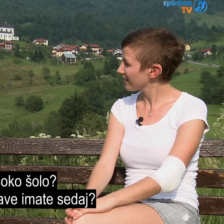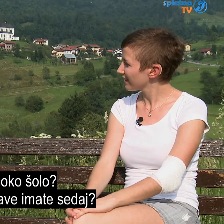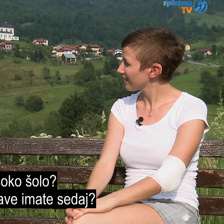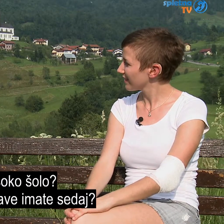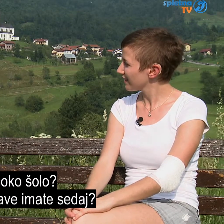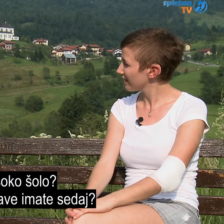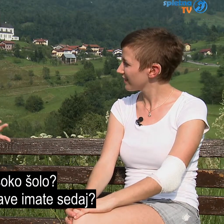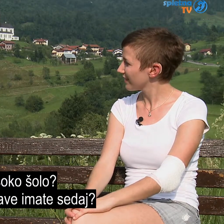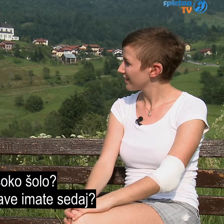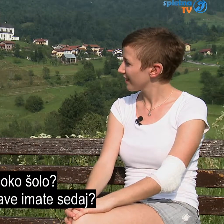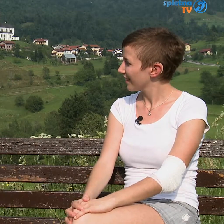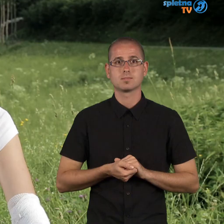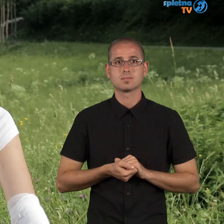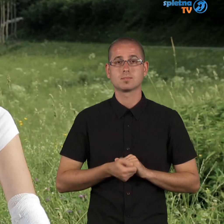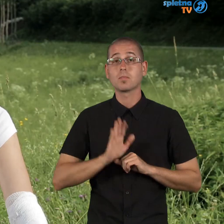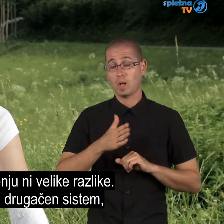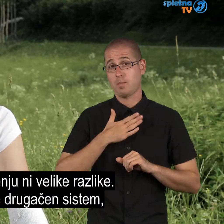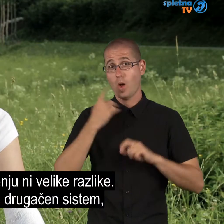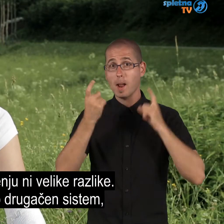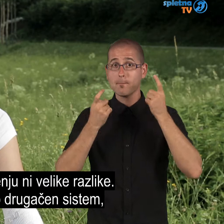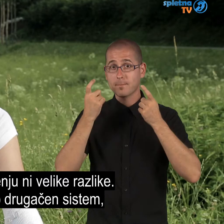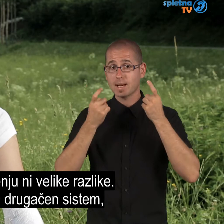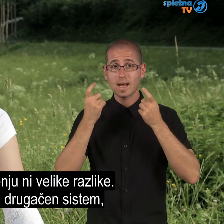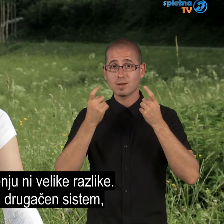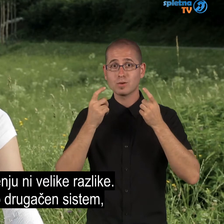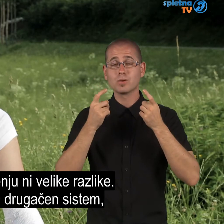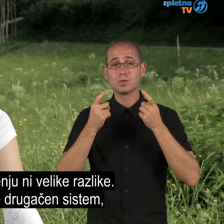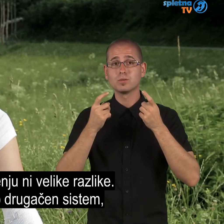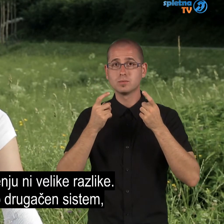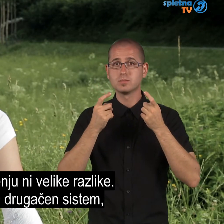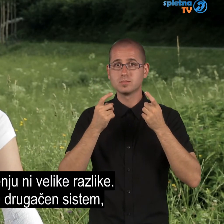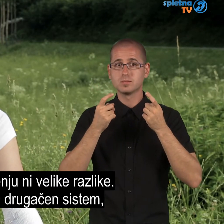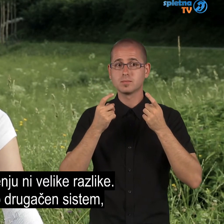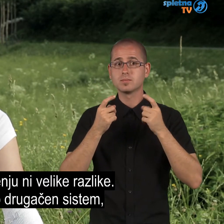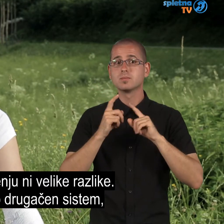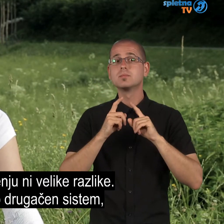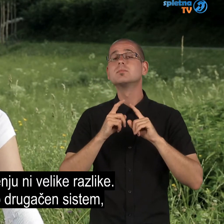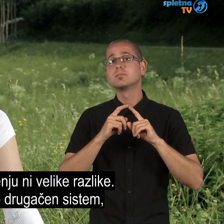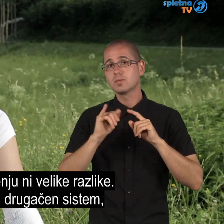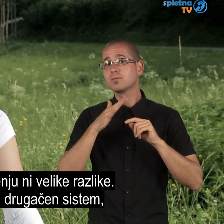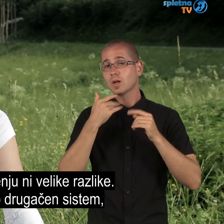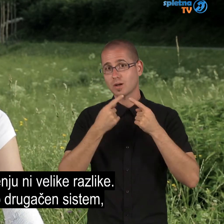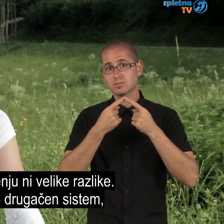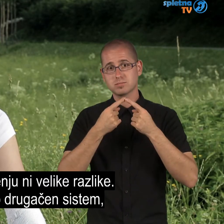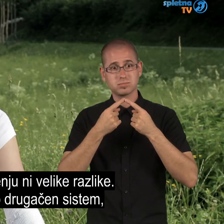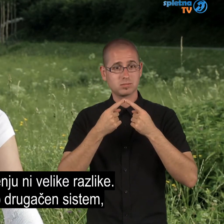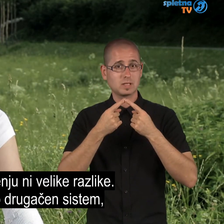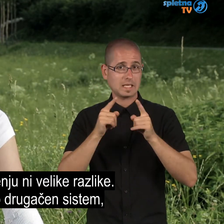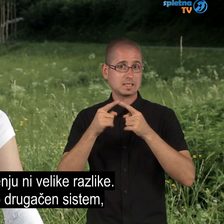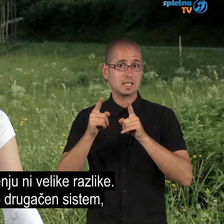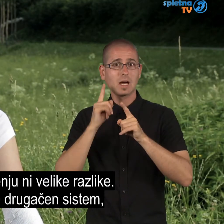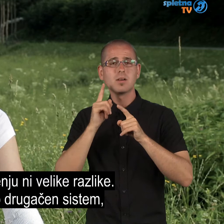težave imate sedaj? Po mojem mnenju ni velika razlika, vendar imajo